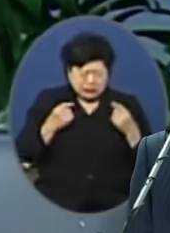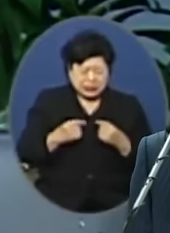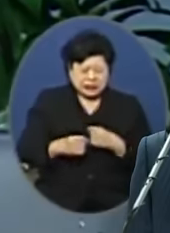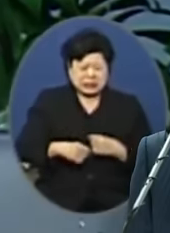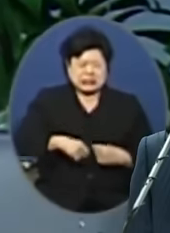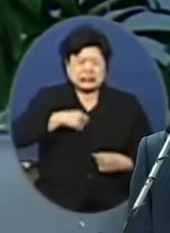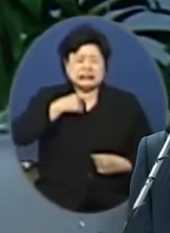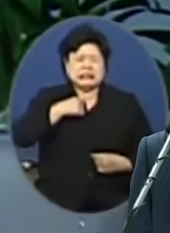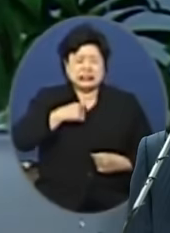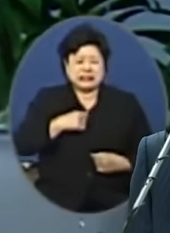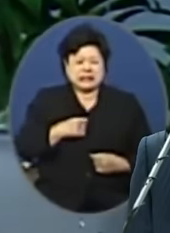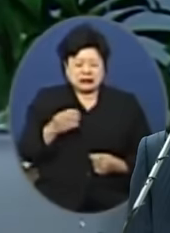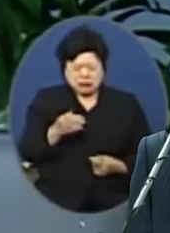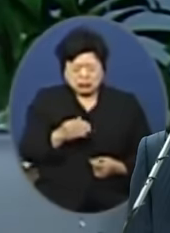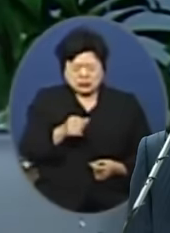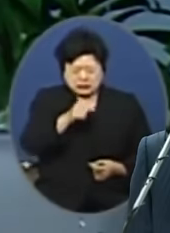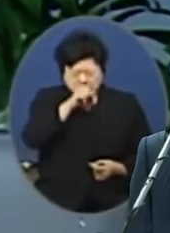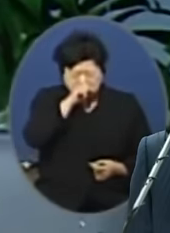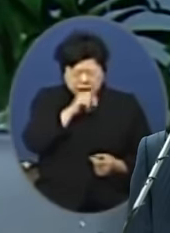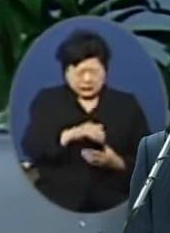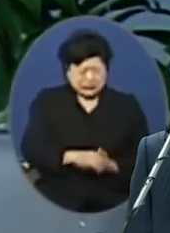나를 비난하니까 내가 그렇지 않느냐.